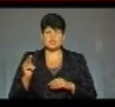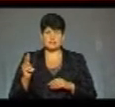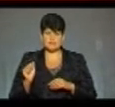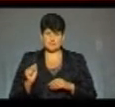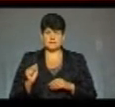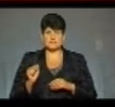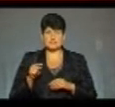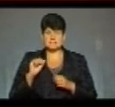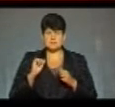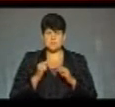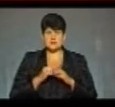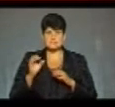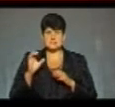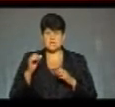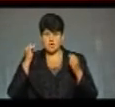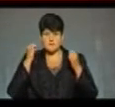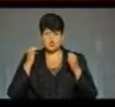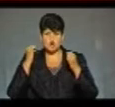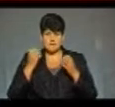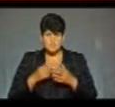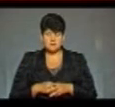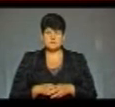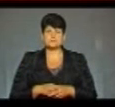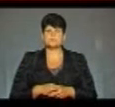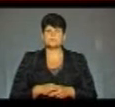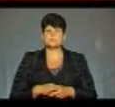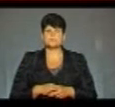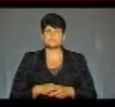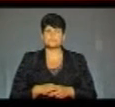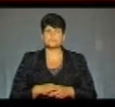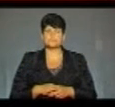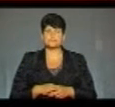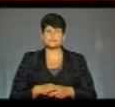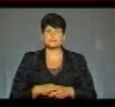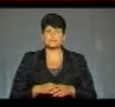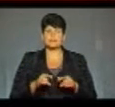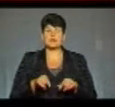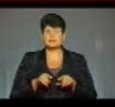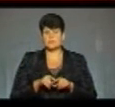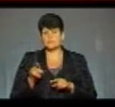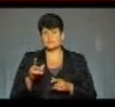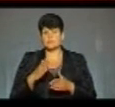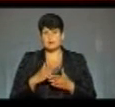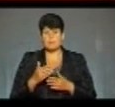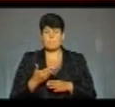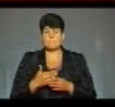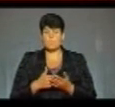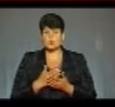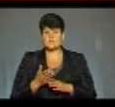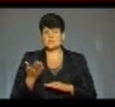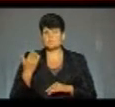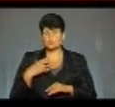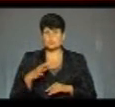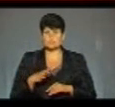запам'ятався так званими синіми шапками. Ось. Також, тобто, він мав політичне минуле, яке стосувалося,